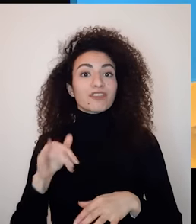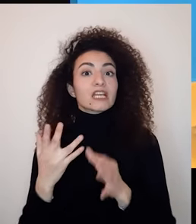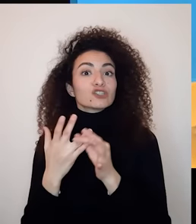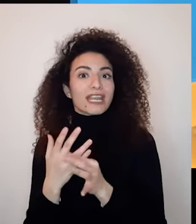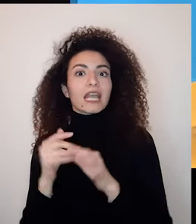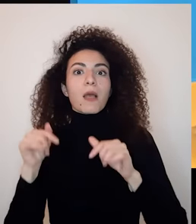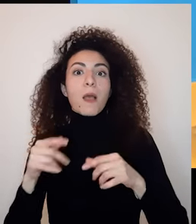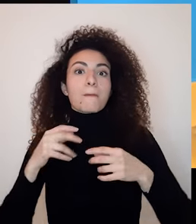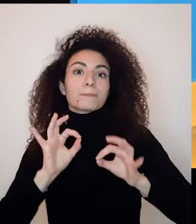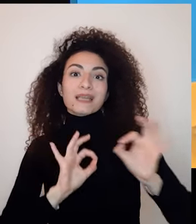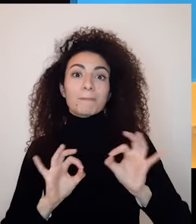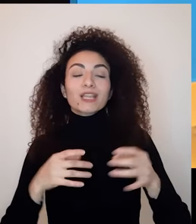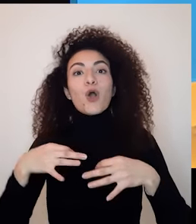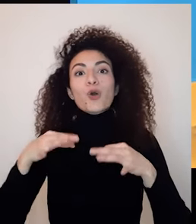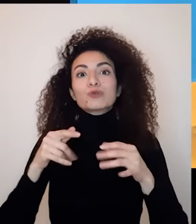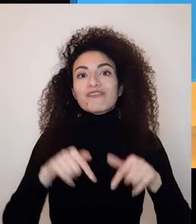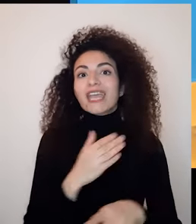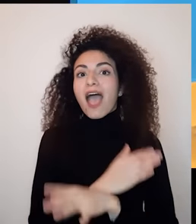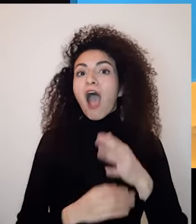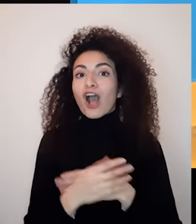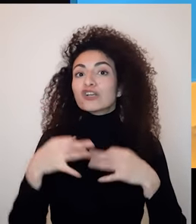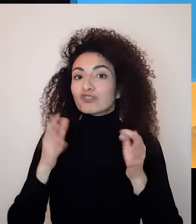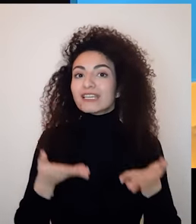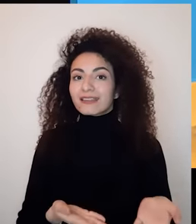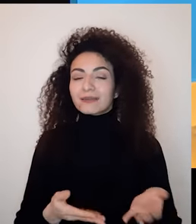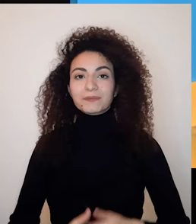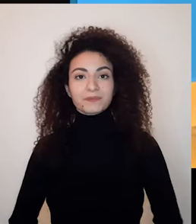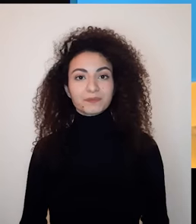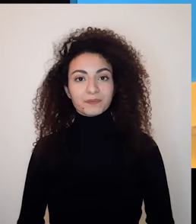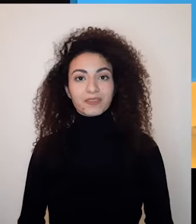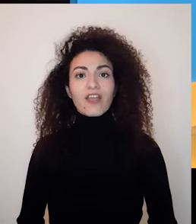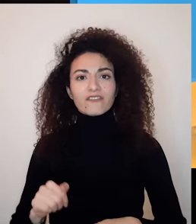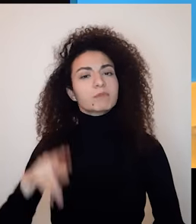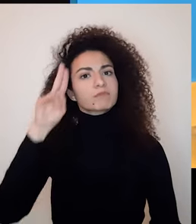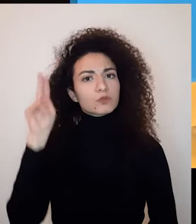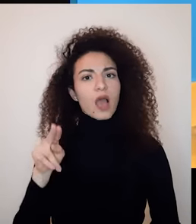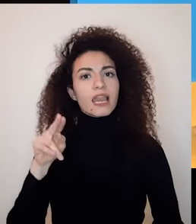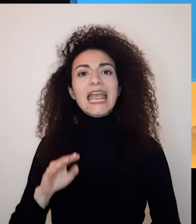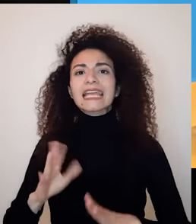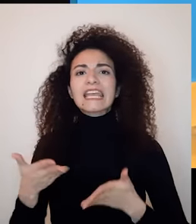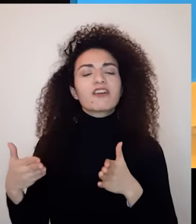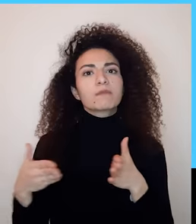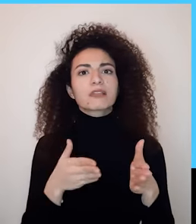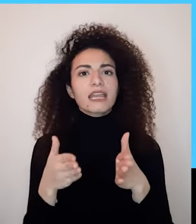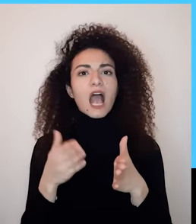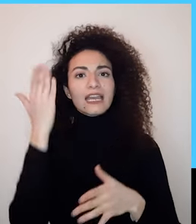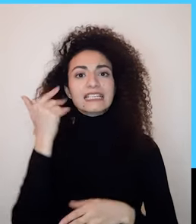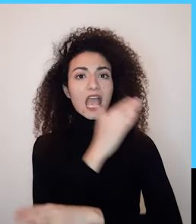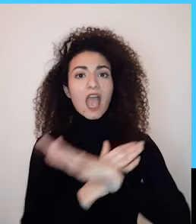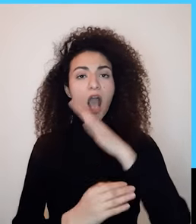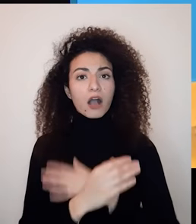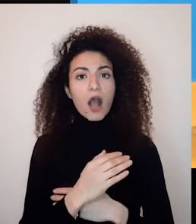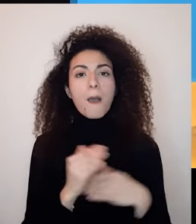الشريك أنه يستوعب هذا التغيير ويتكيف مع الواقع ليعيدوا صياغة علاقته الجنسية وإكمال المسيرة. ويطرح